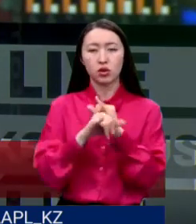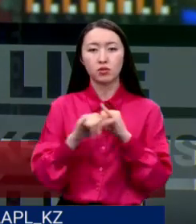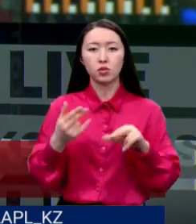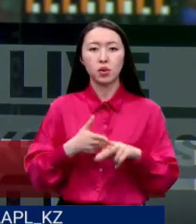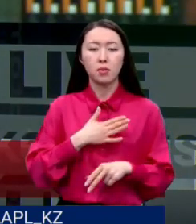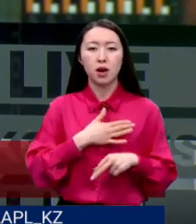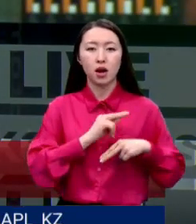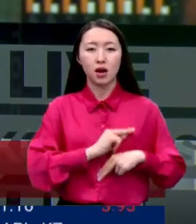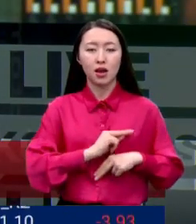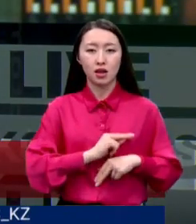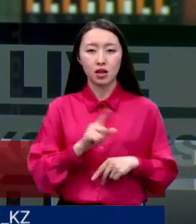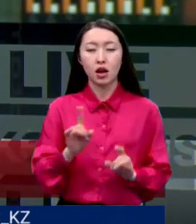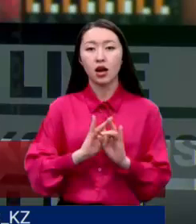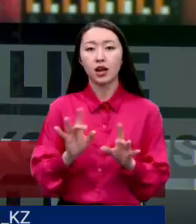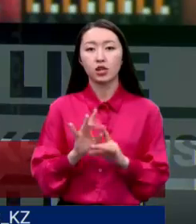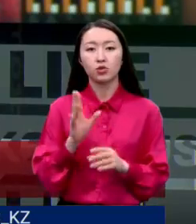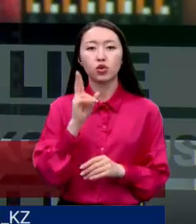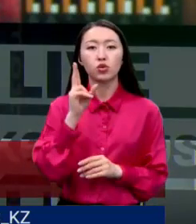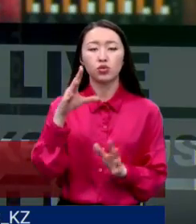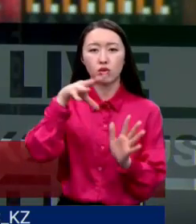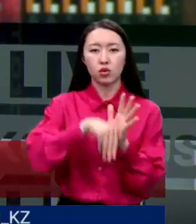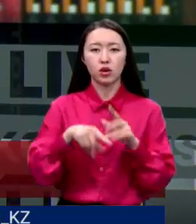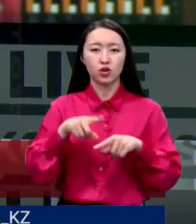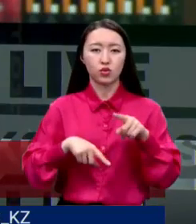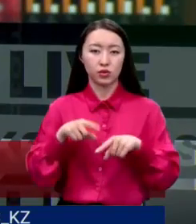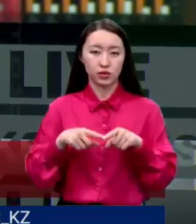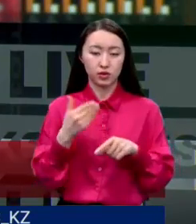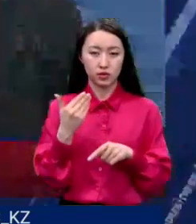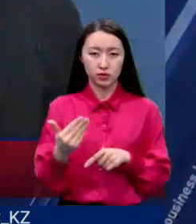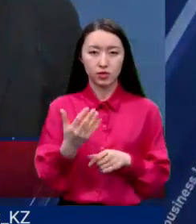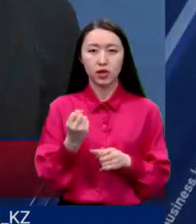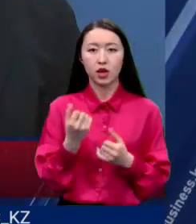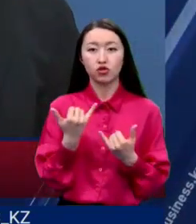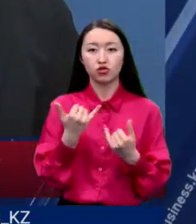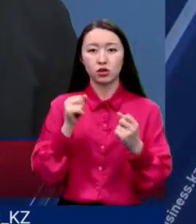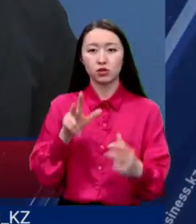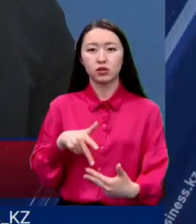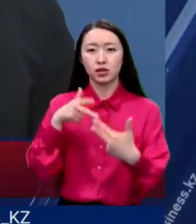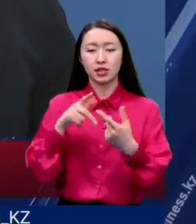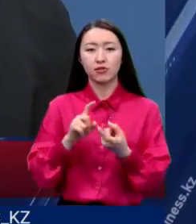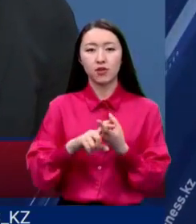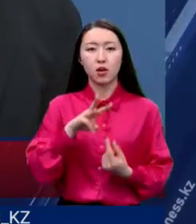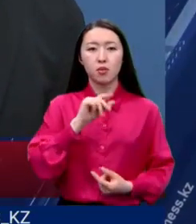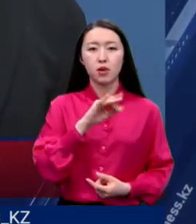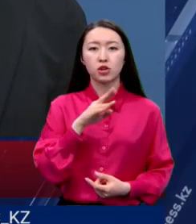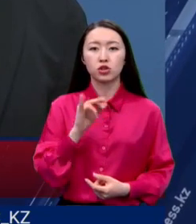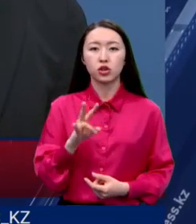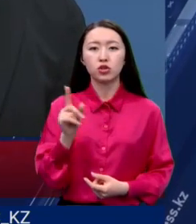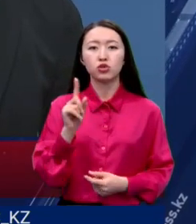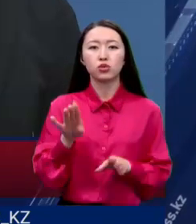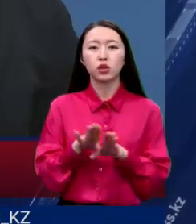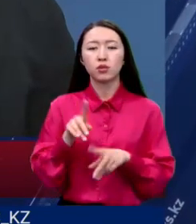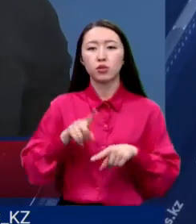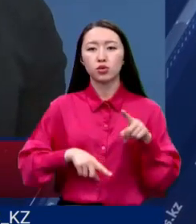коллега Маржан Султумбаева расскажет, кто именно относится к этой категории. Она сейчас с нами на связи. Маржан, так что там с